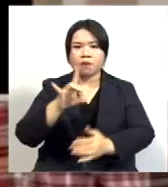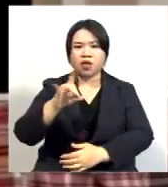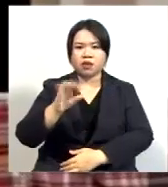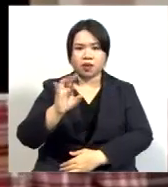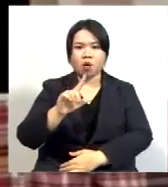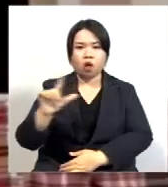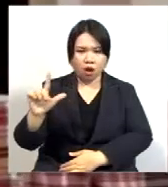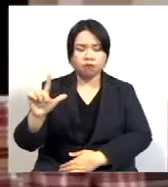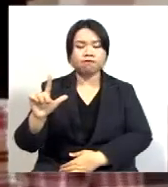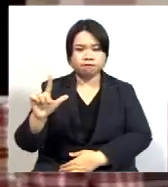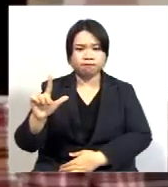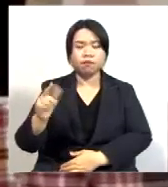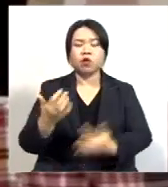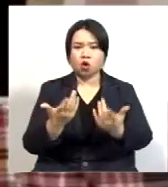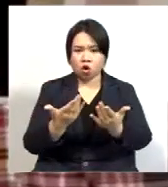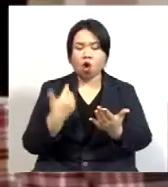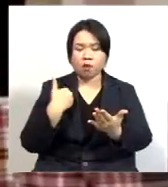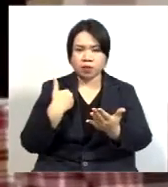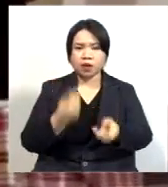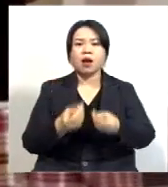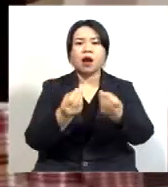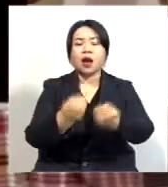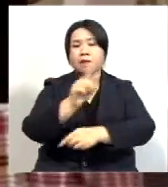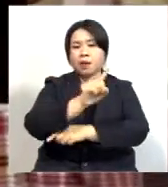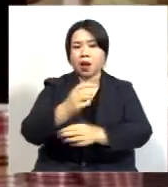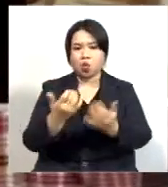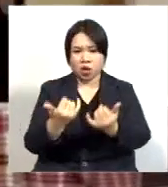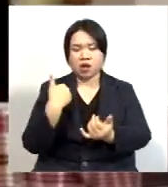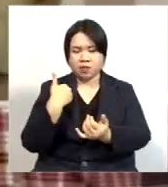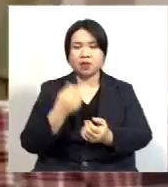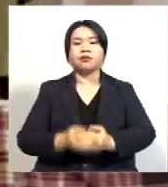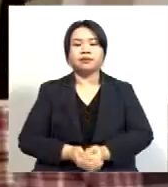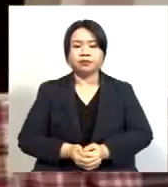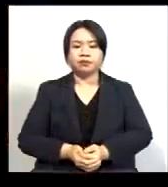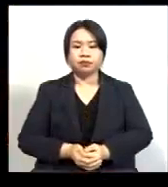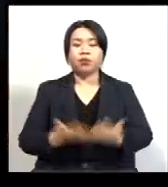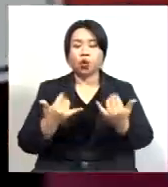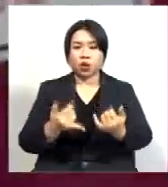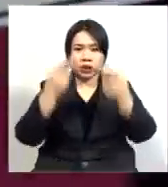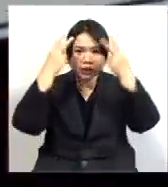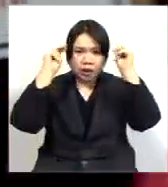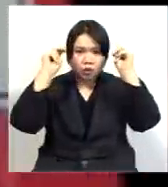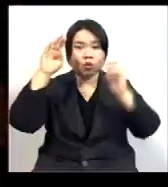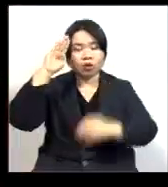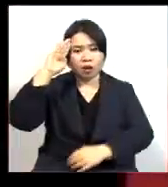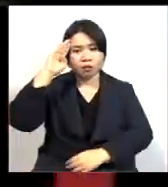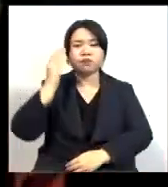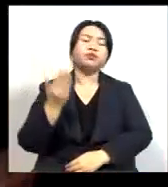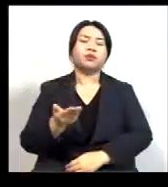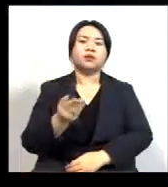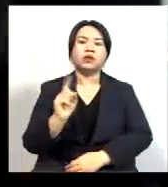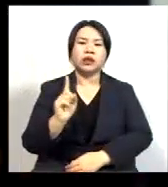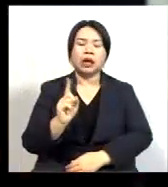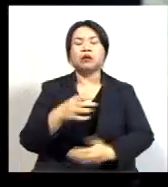ล้านบาทเศษโดยจะมีการทำพิธีมอบในช่วงบ่ายวันนี้โอกาสนี้พลเอกประยุทธ์จันทร์โอชานายกรัฐมนตรีค่ะ